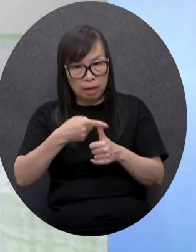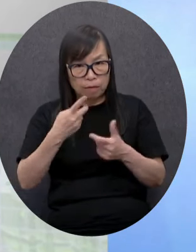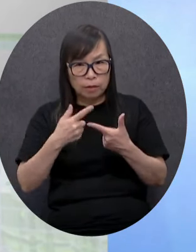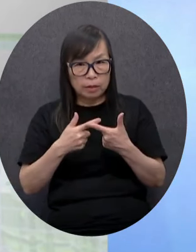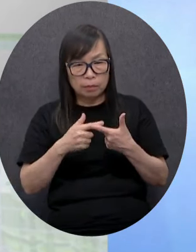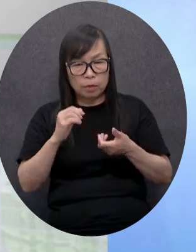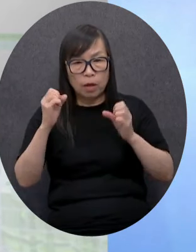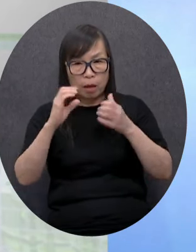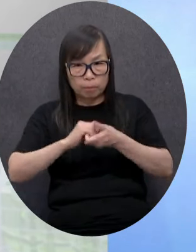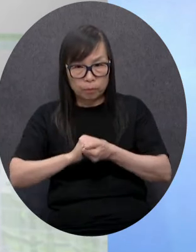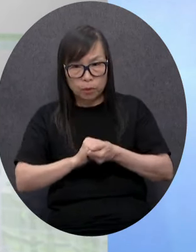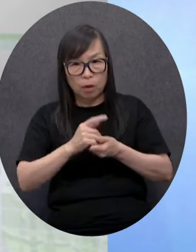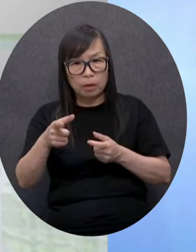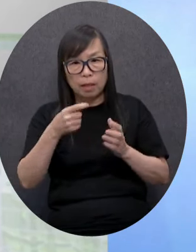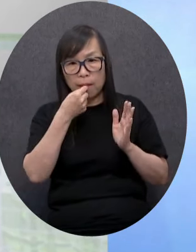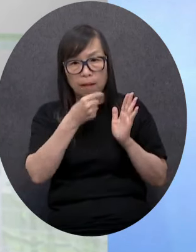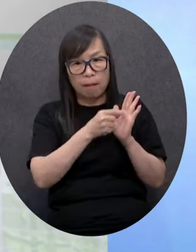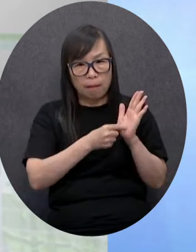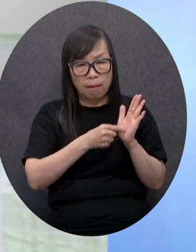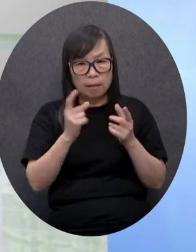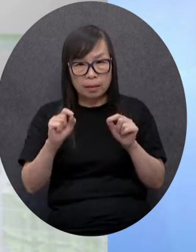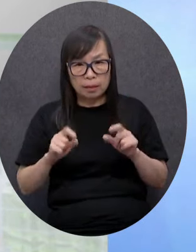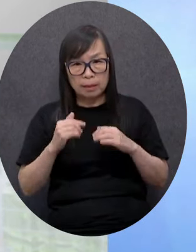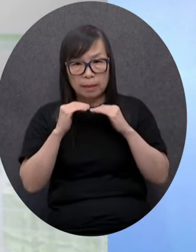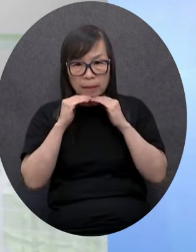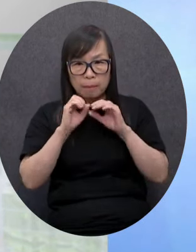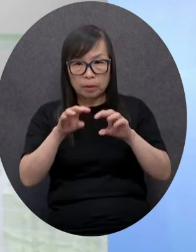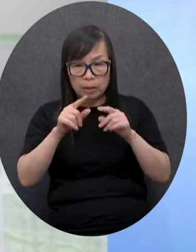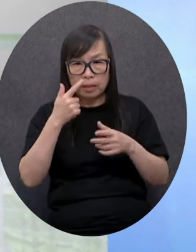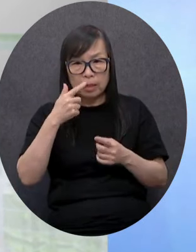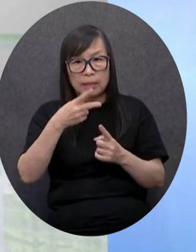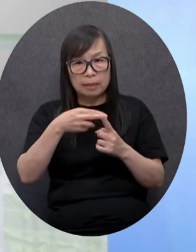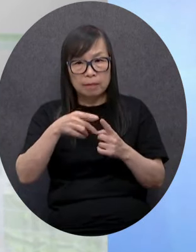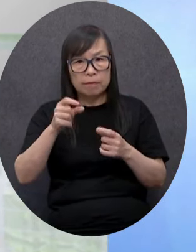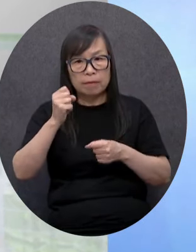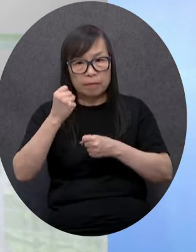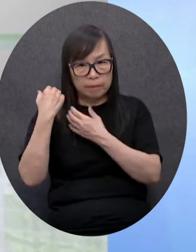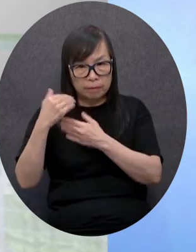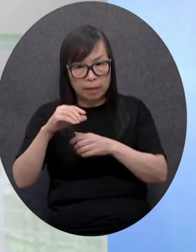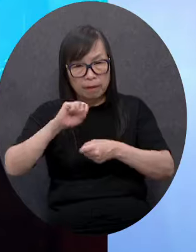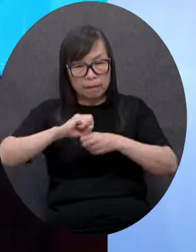合作協議，具有里程碑意義，期望可以推動新質生產力發展。